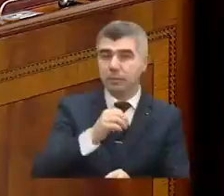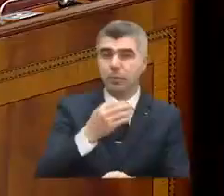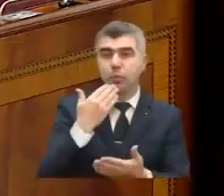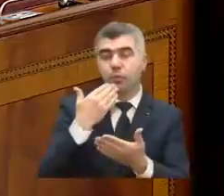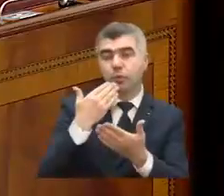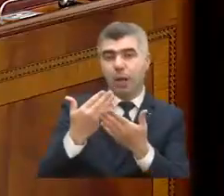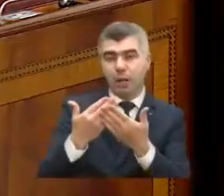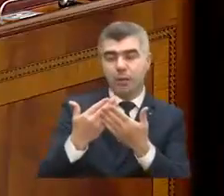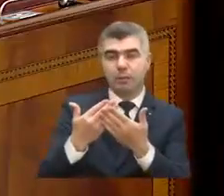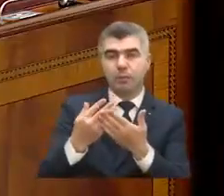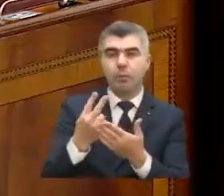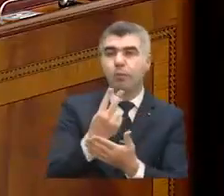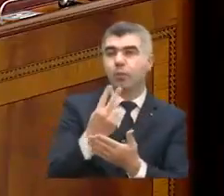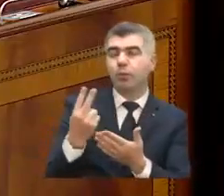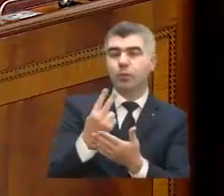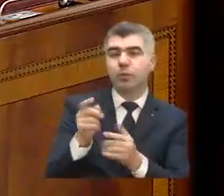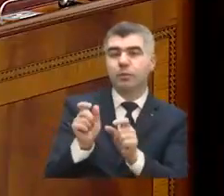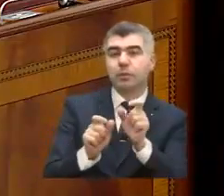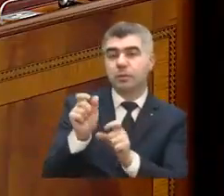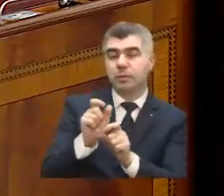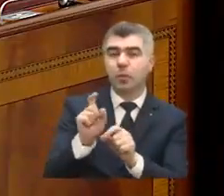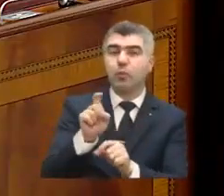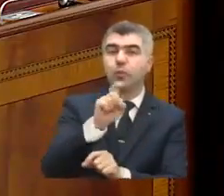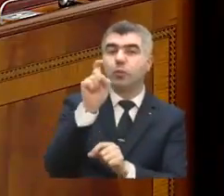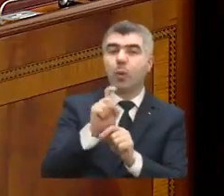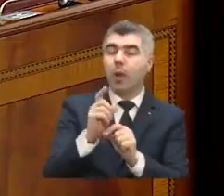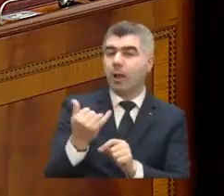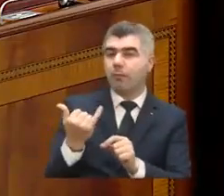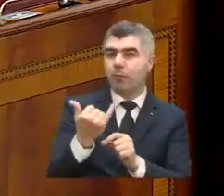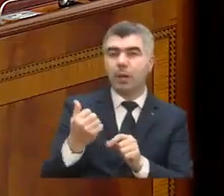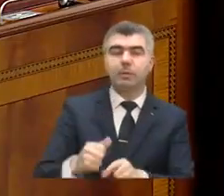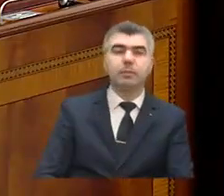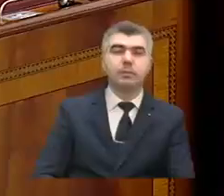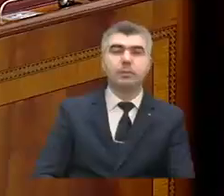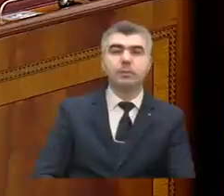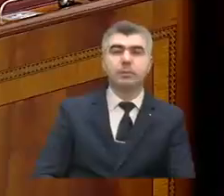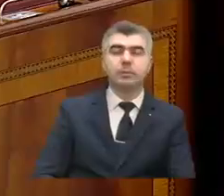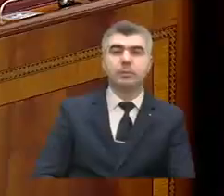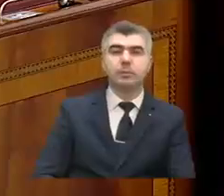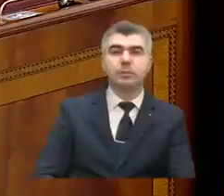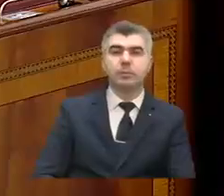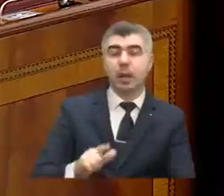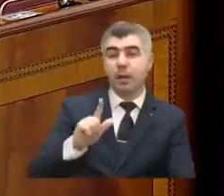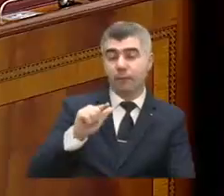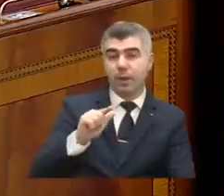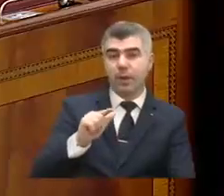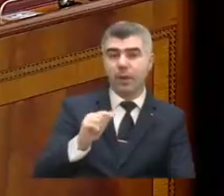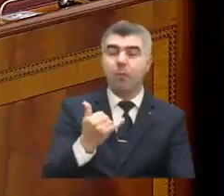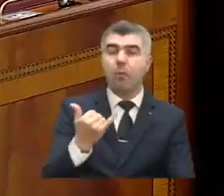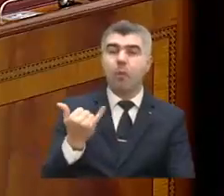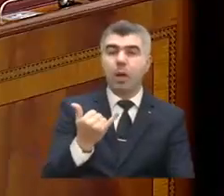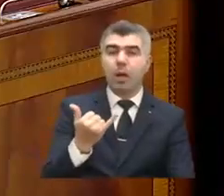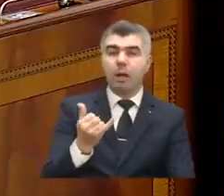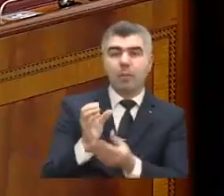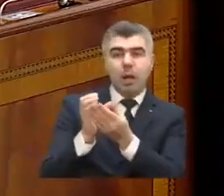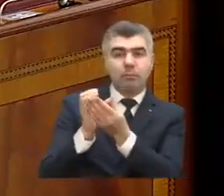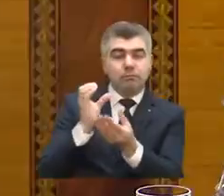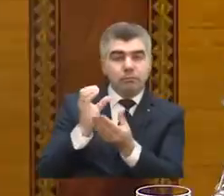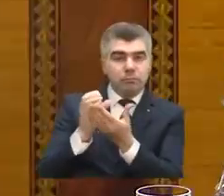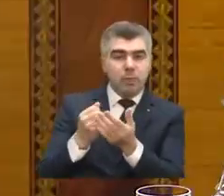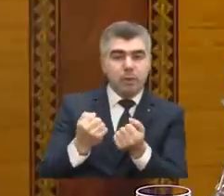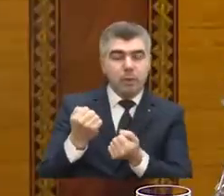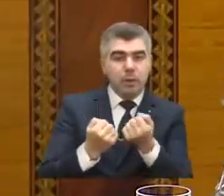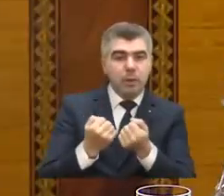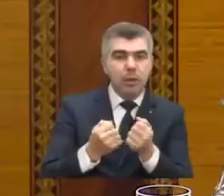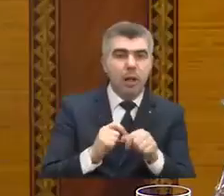السيدين النائبين المحترمين على وضعهما هذا السؤال المهم واللي كيهم النقل في العالم القروي أو